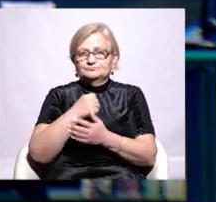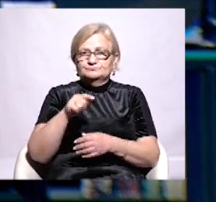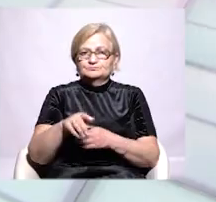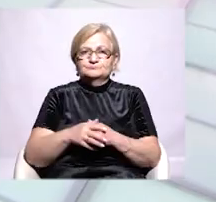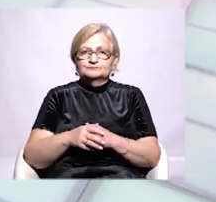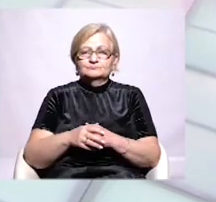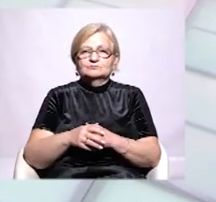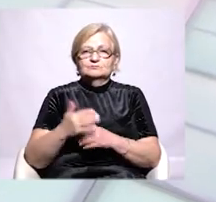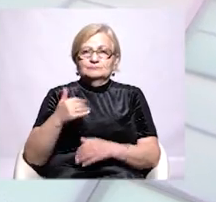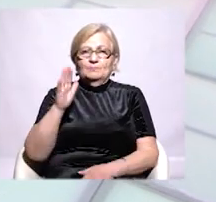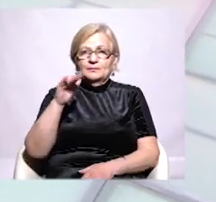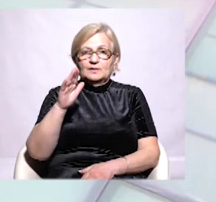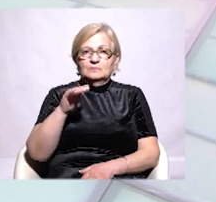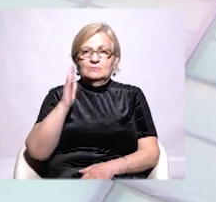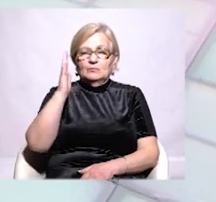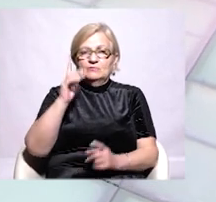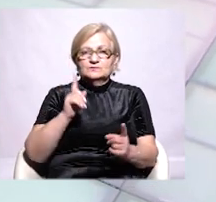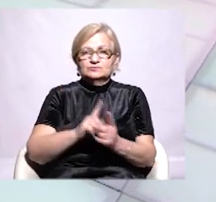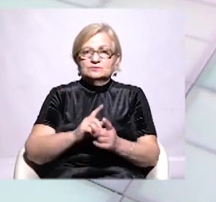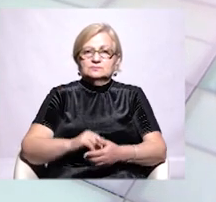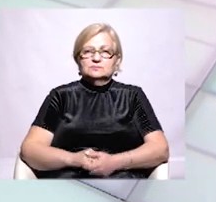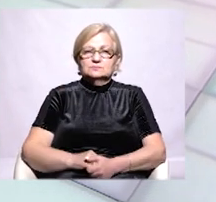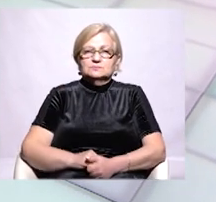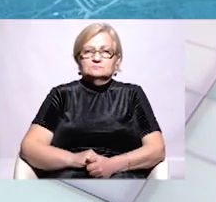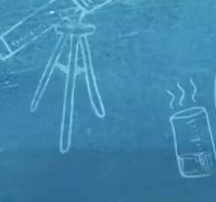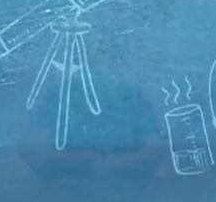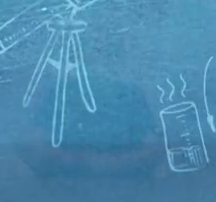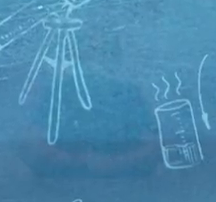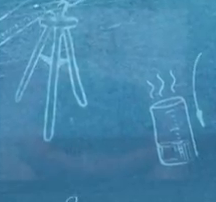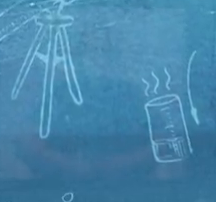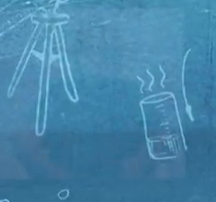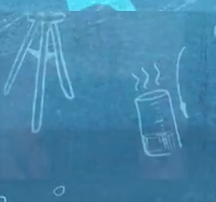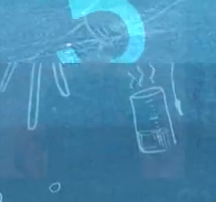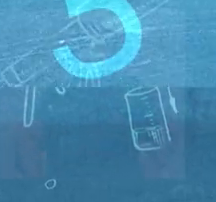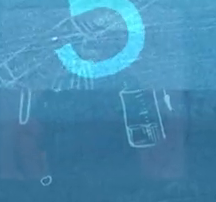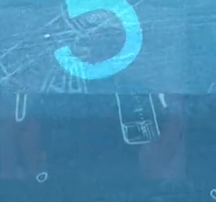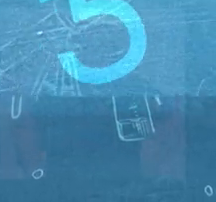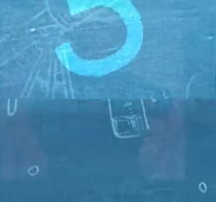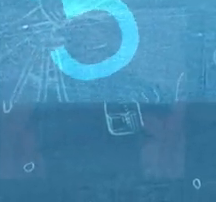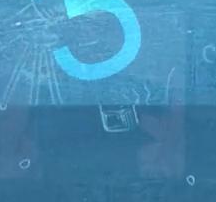ეს ლექსი. Გემშვიდობებით, მომავალ შეხვედრამდე.